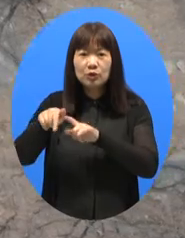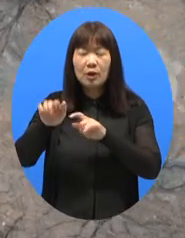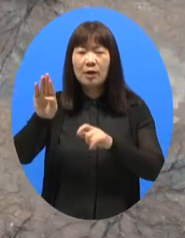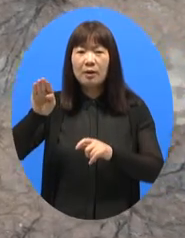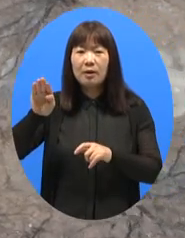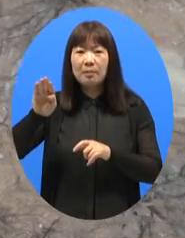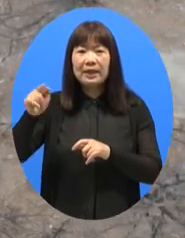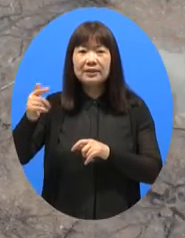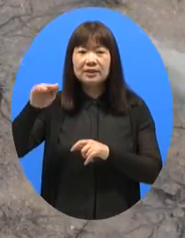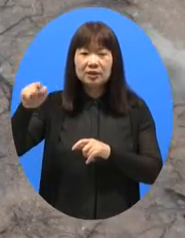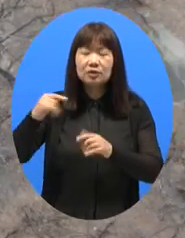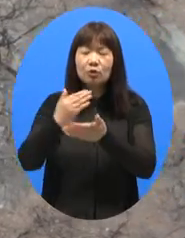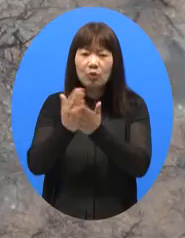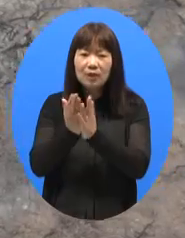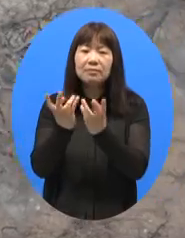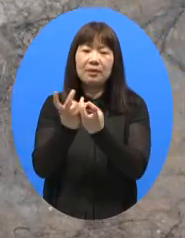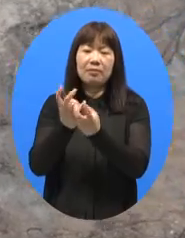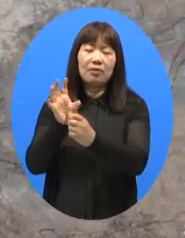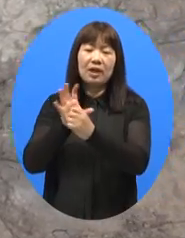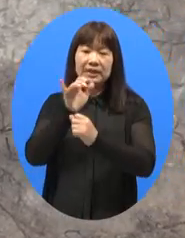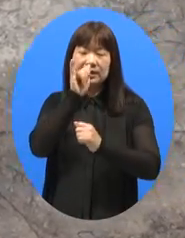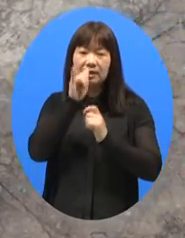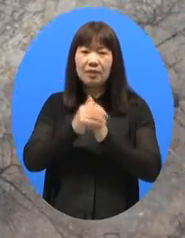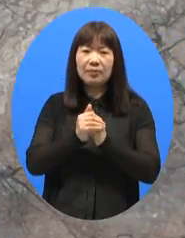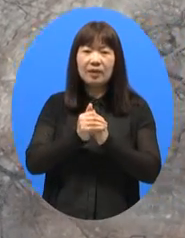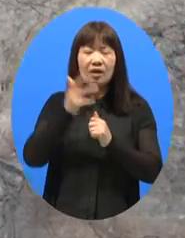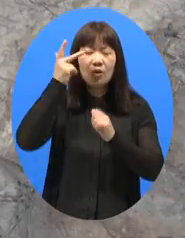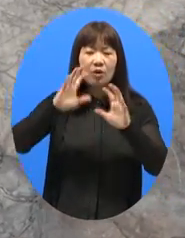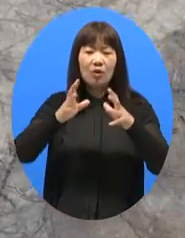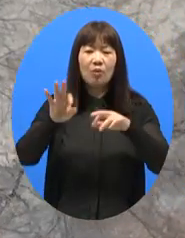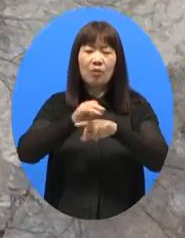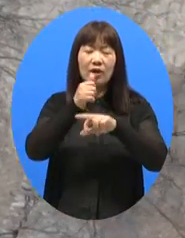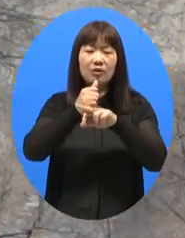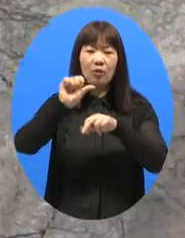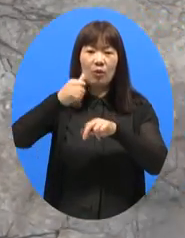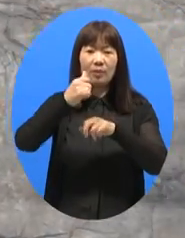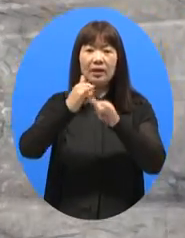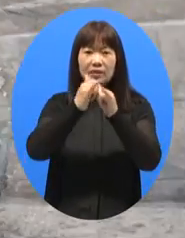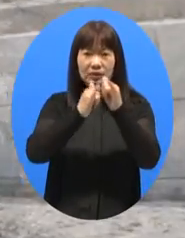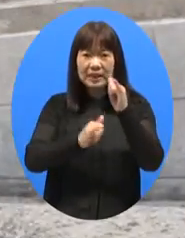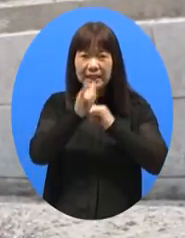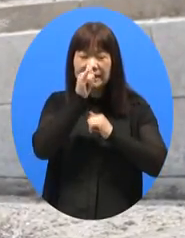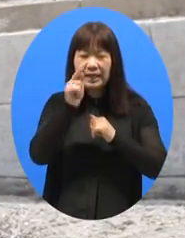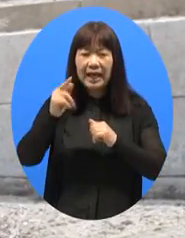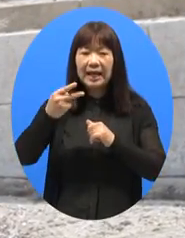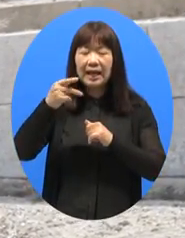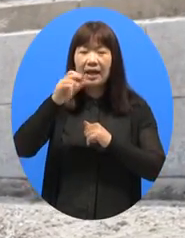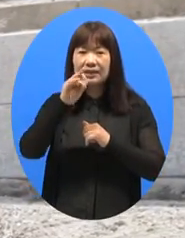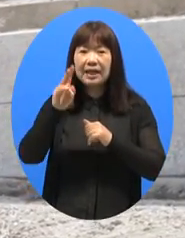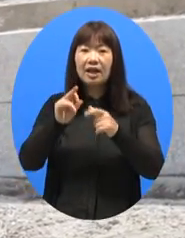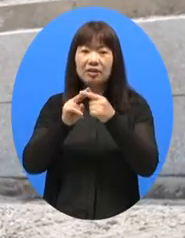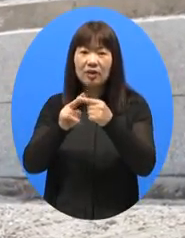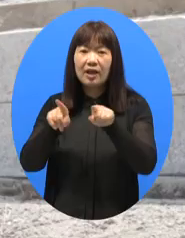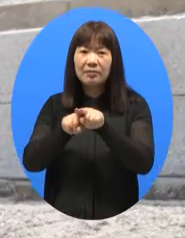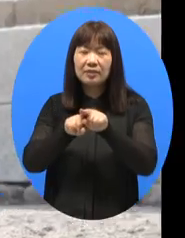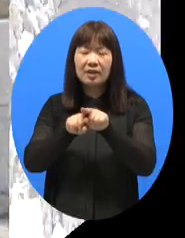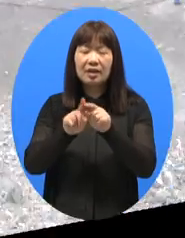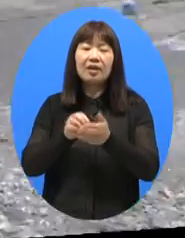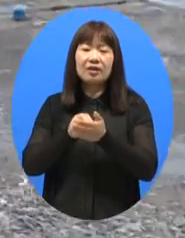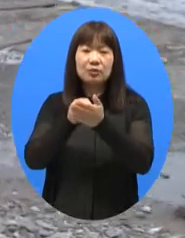등 북한산성은 조선왕조 500년 역사가 담긴 한양도성과 함께 통합 등재를 노리는